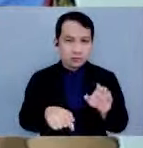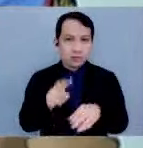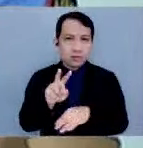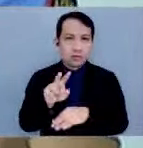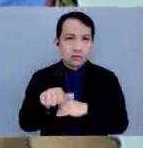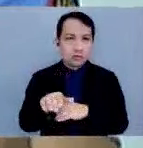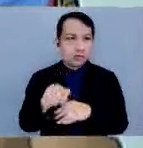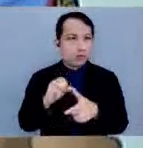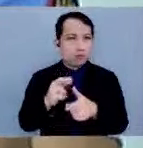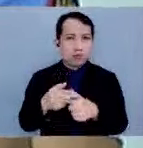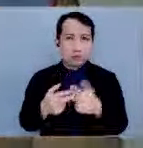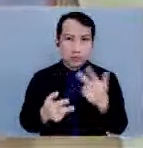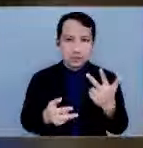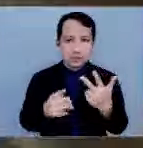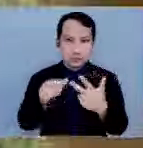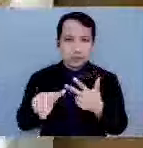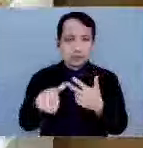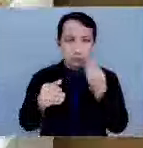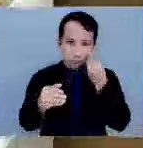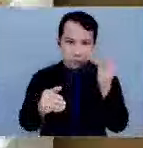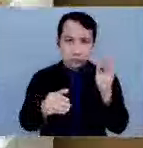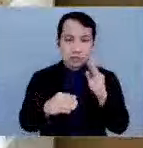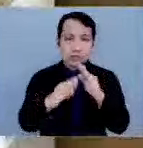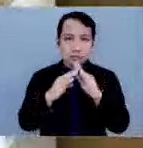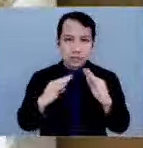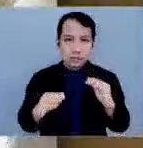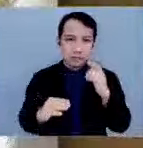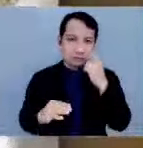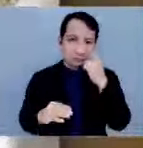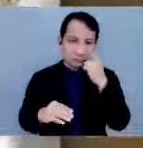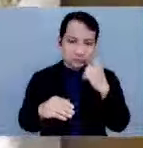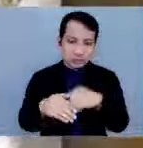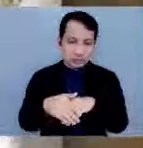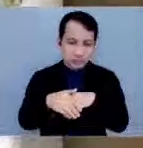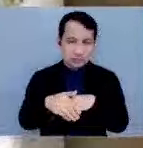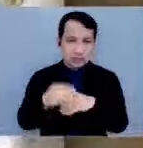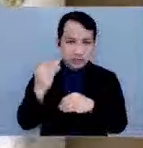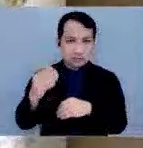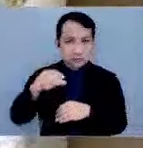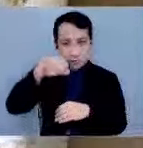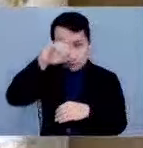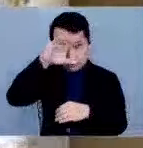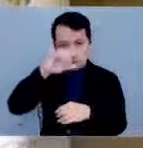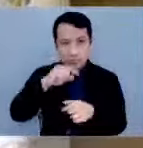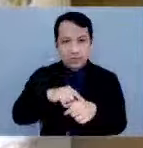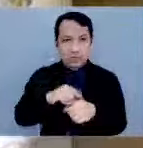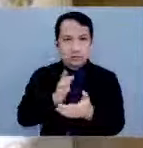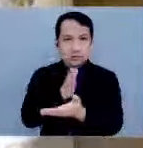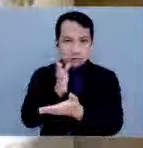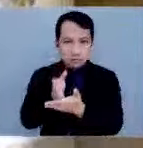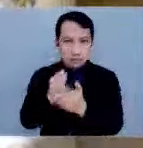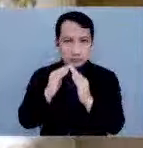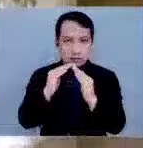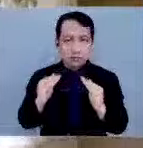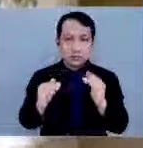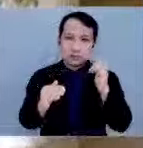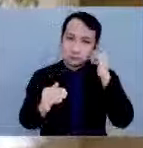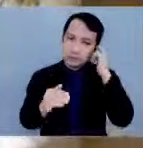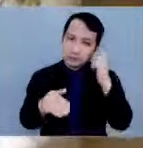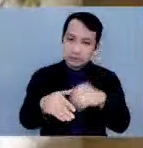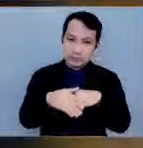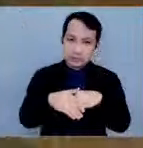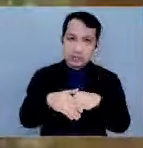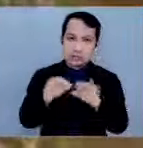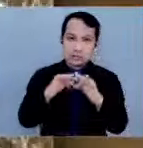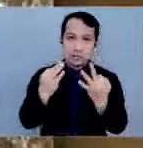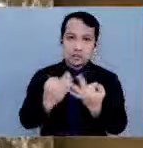alas 2 or alas 3 daw, umuwi siya sa bahay. Tumangging humarap sa News 5 ang lolo ng aming puntahan. Hindi na rin muna nagbigay ng pahayag ang pamilya ng